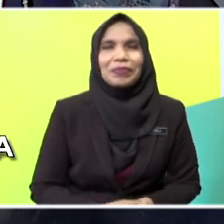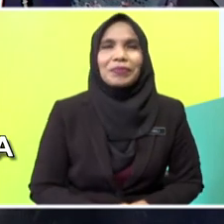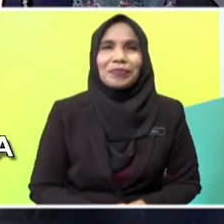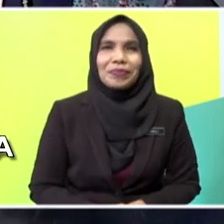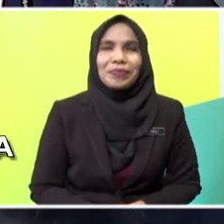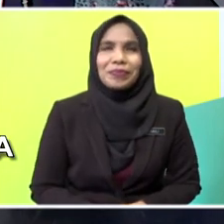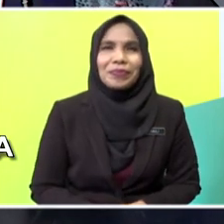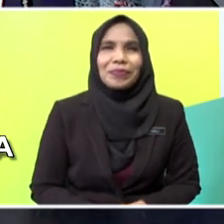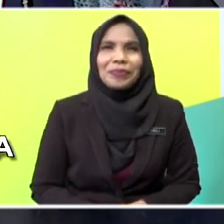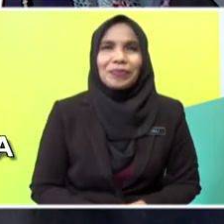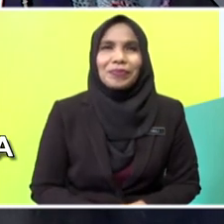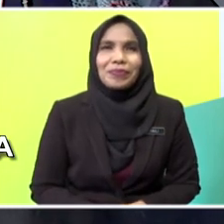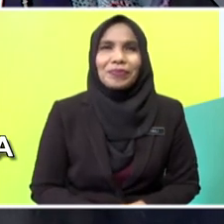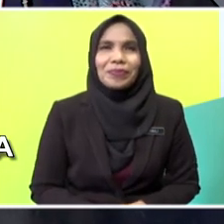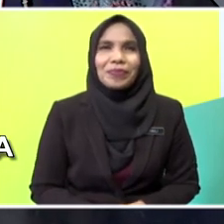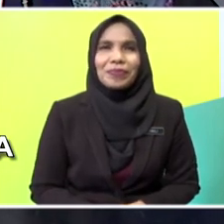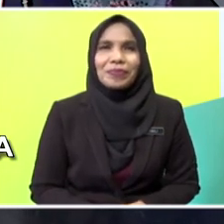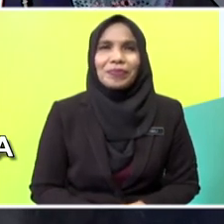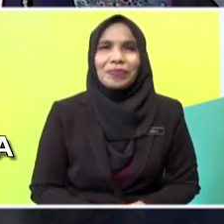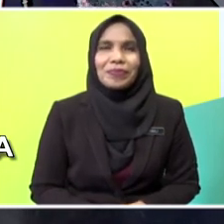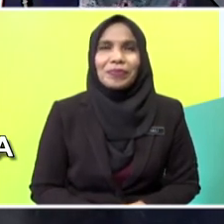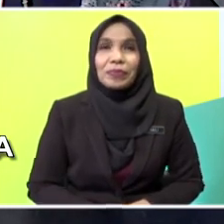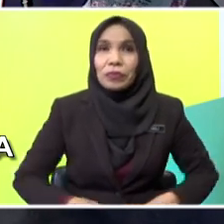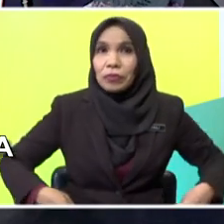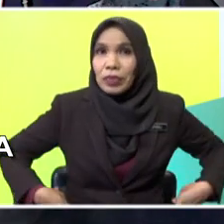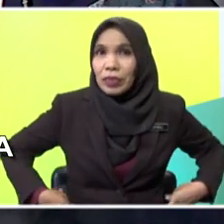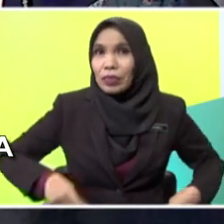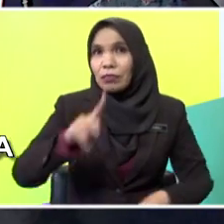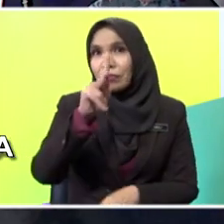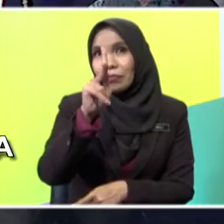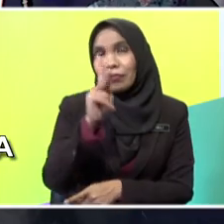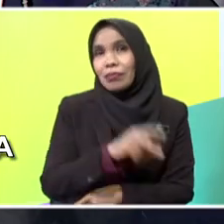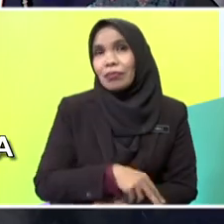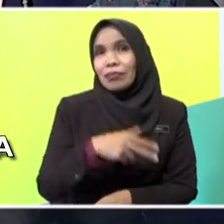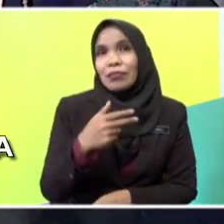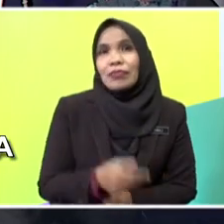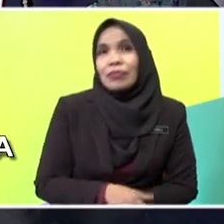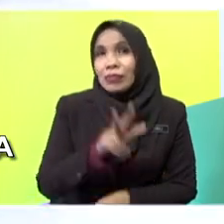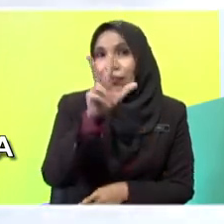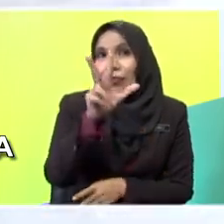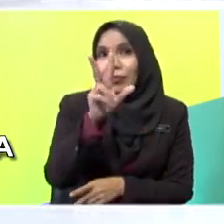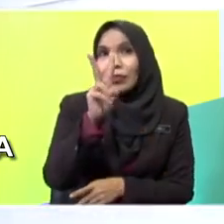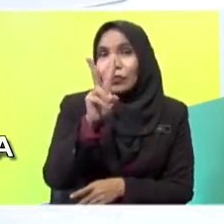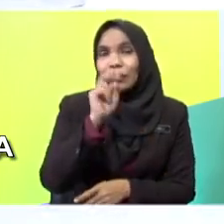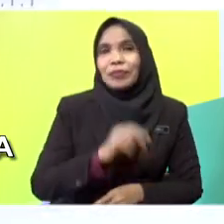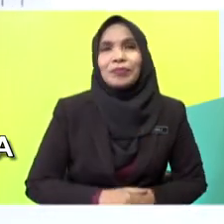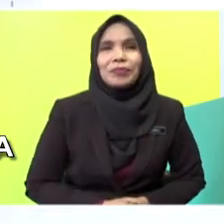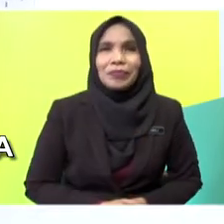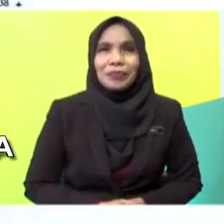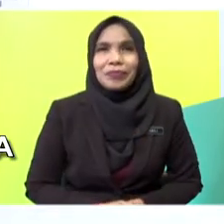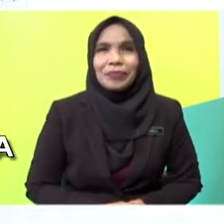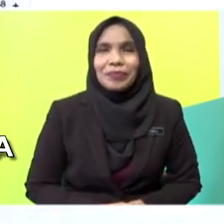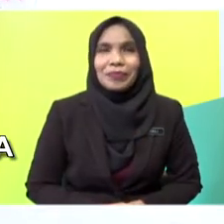I pinggang. Pinggang 32. Mah, macam kita buat dada tadi, tengok anak panah ni letak betul. di